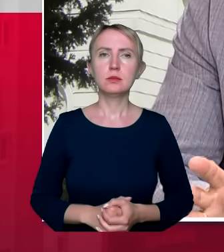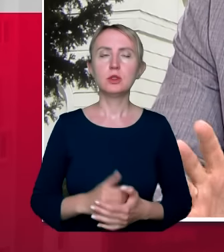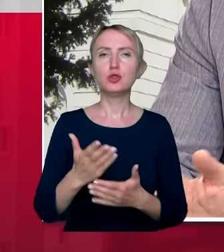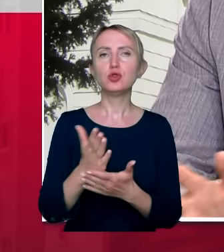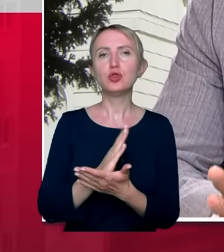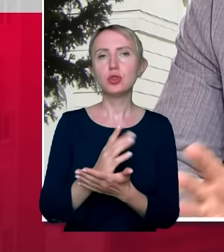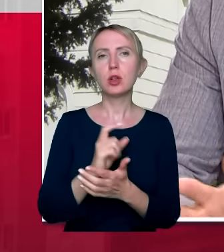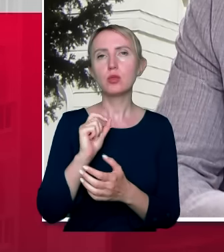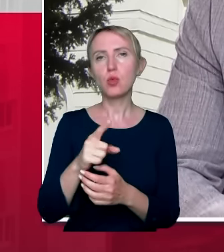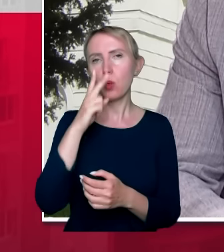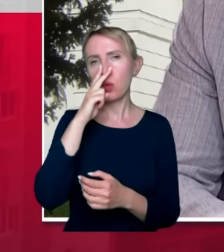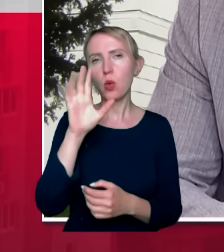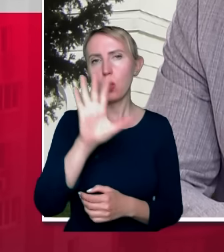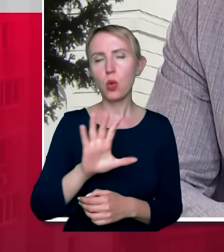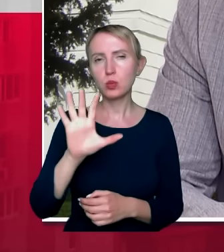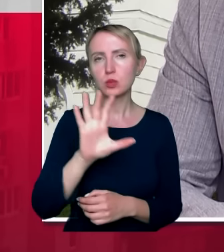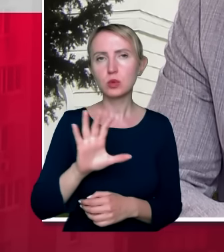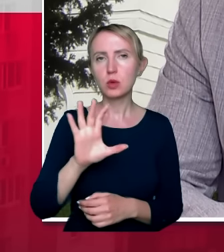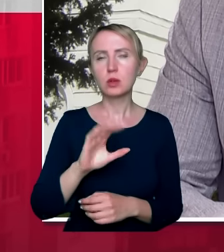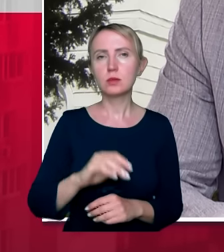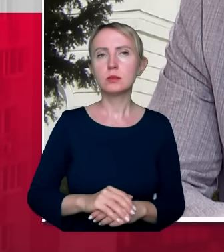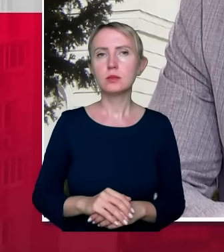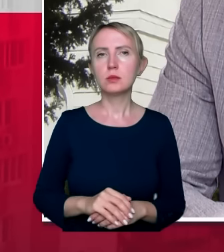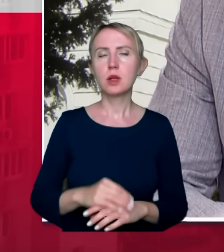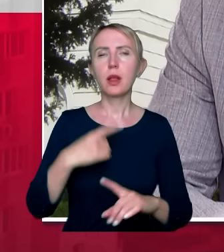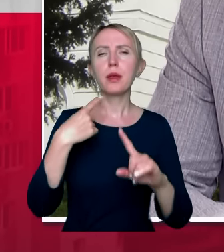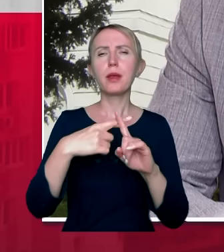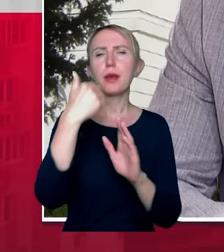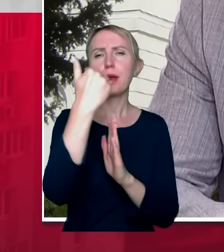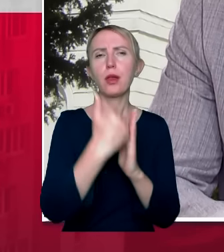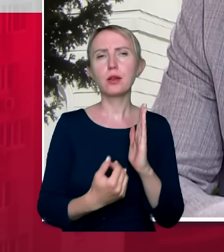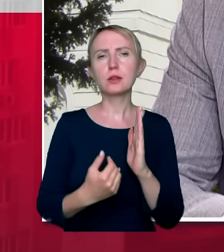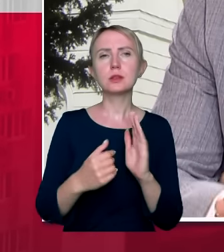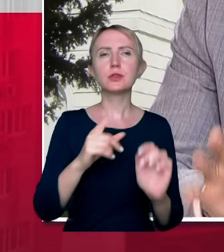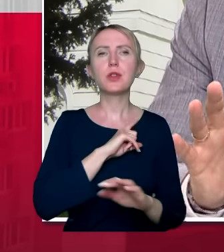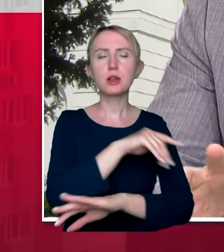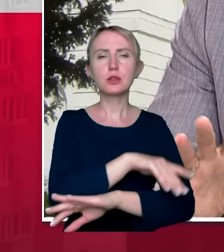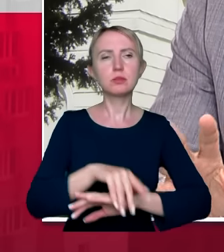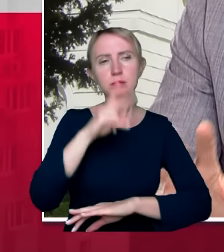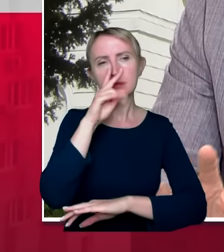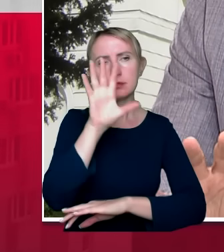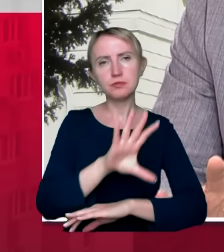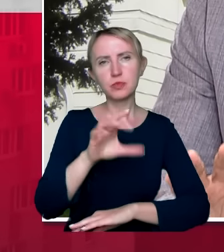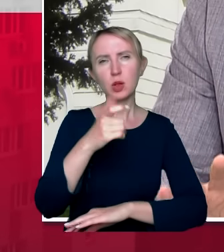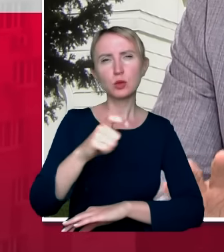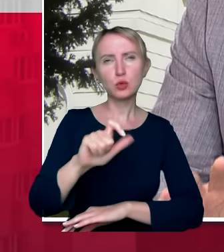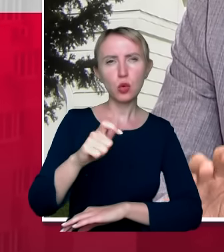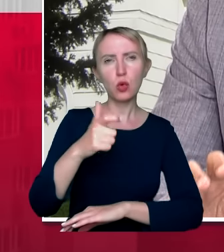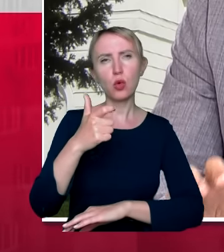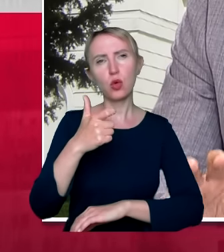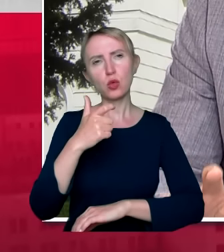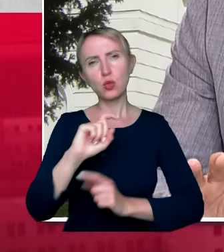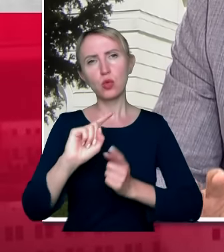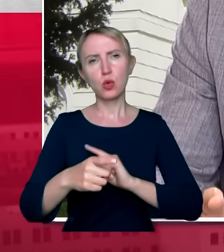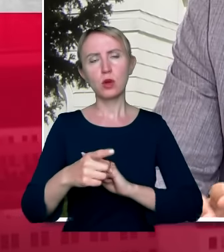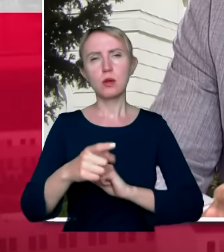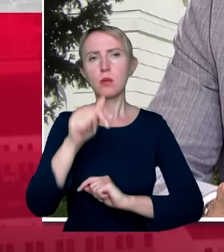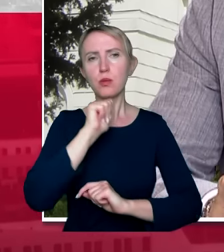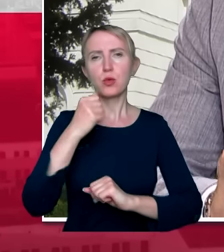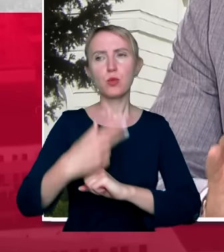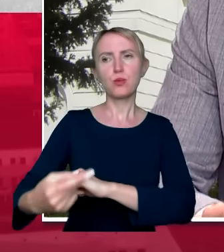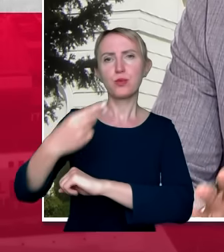jak obserwuję konto na X-ie Straży Granicznej, no powiedzmy tak 100 ponad 100 prób